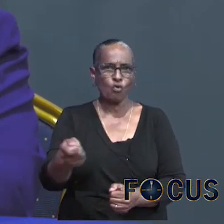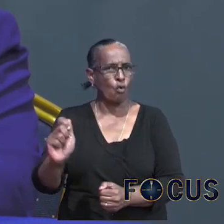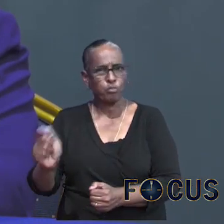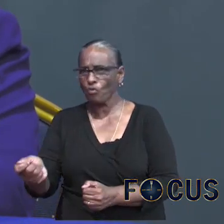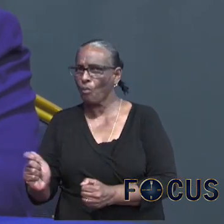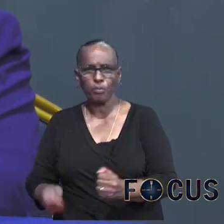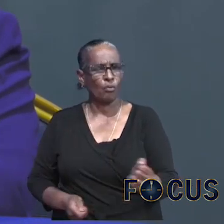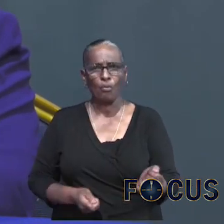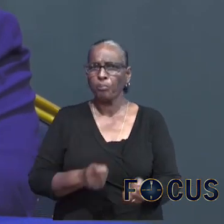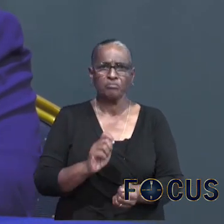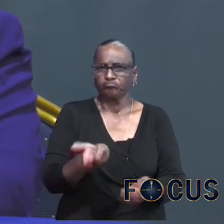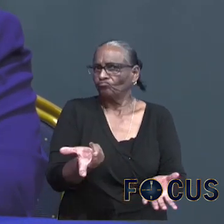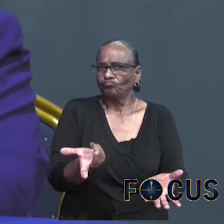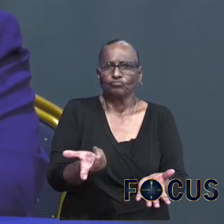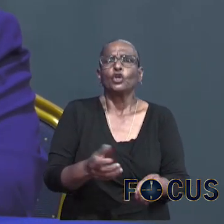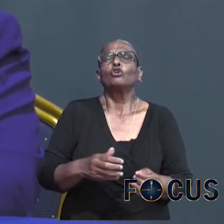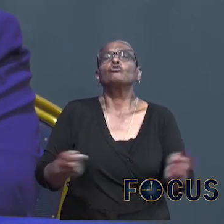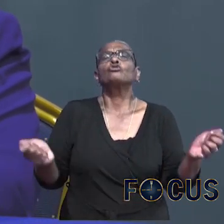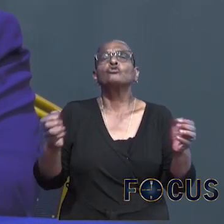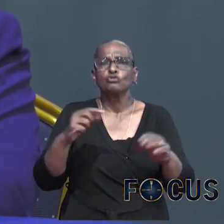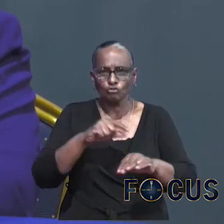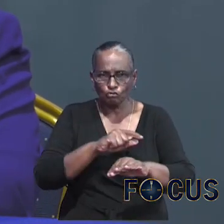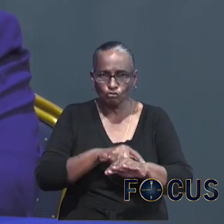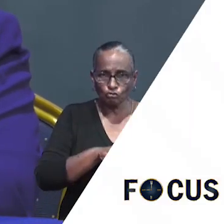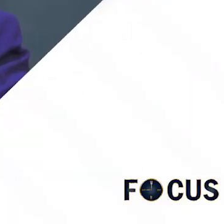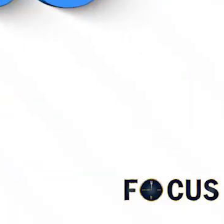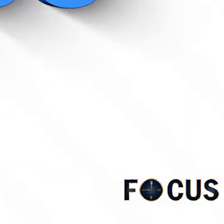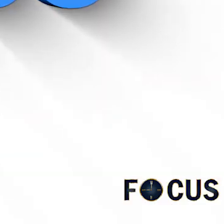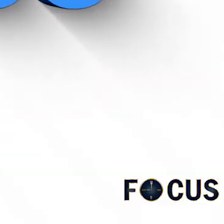's avonds, nadien sluit dan alles af.